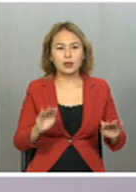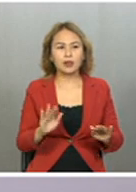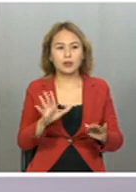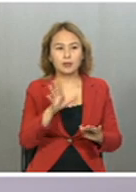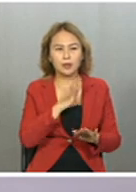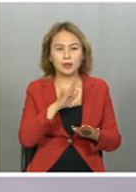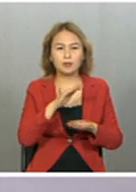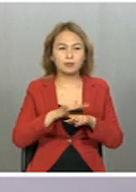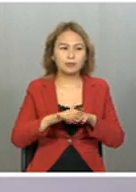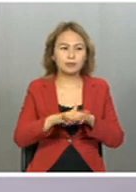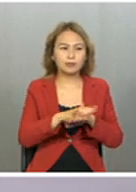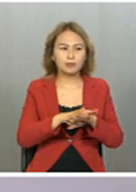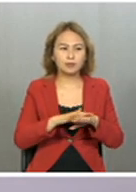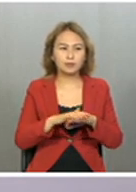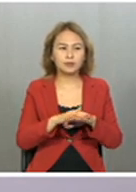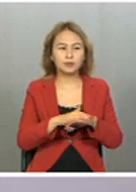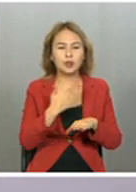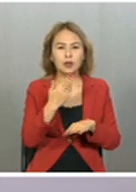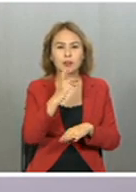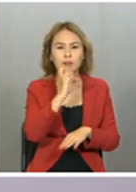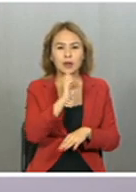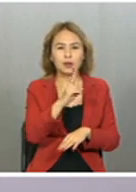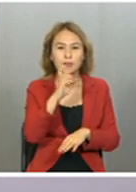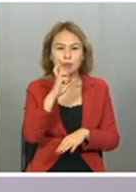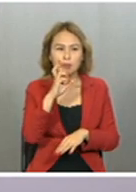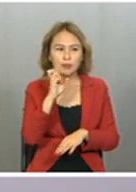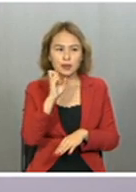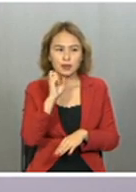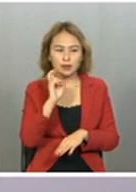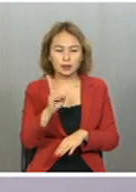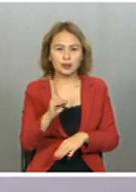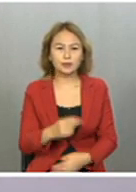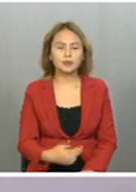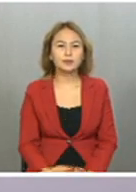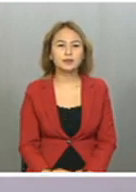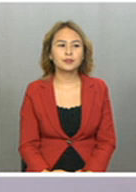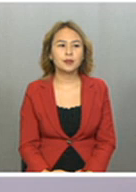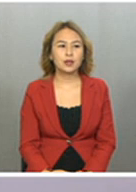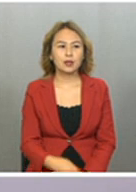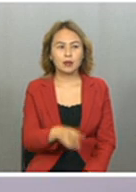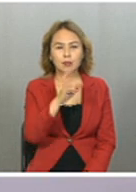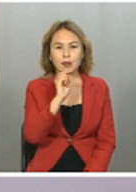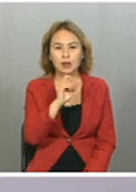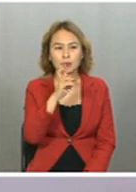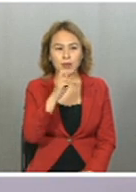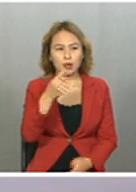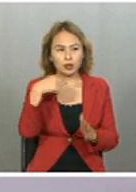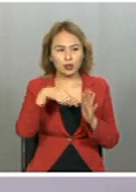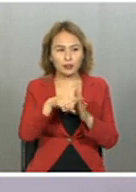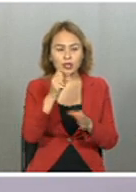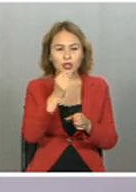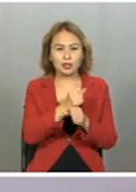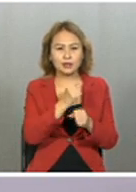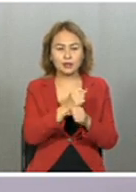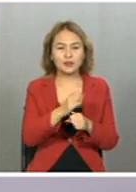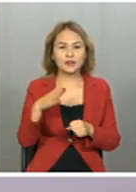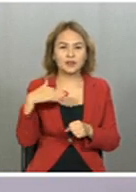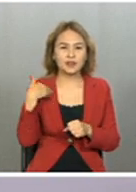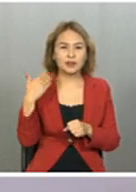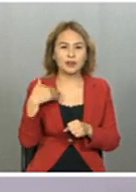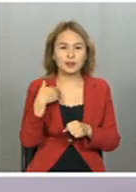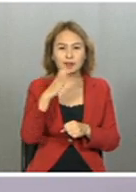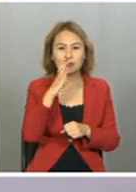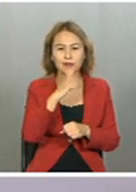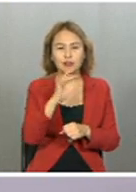қаптап. Бұл бақпақ өсімдік екен. Бақпақтан жасалған тағам бауырды